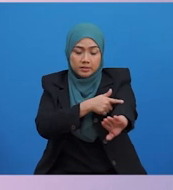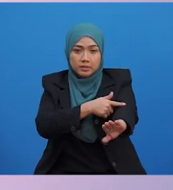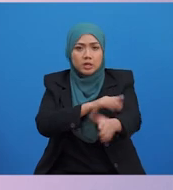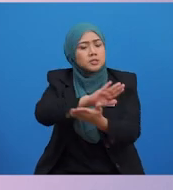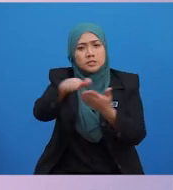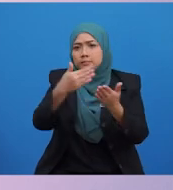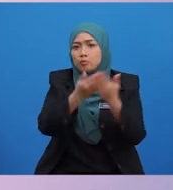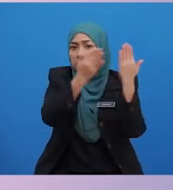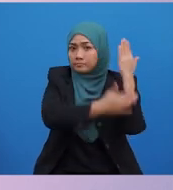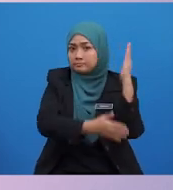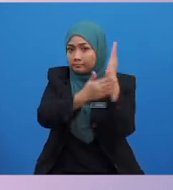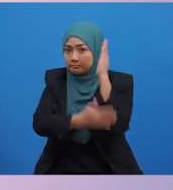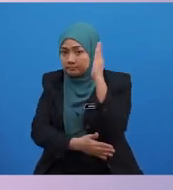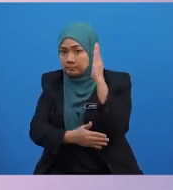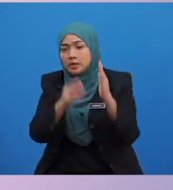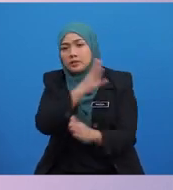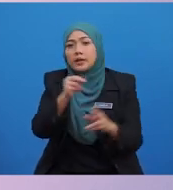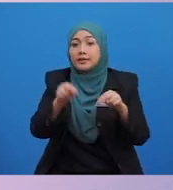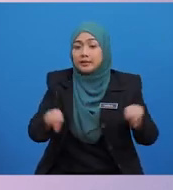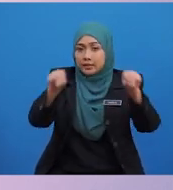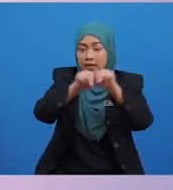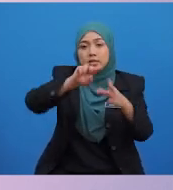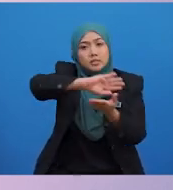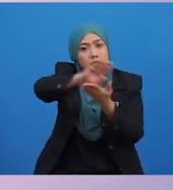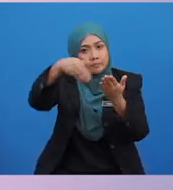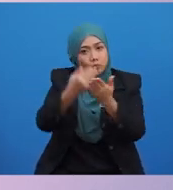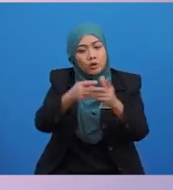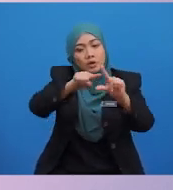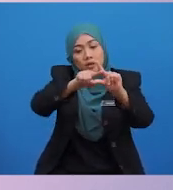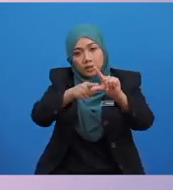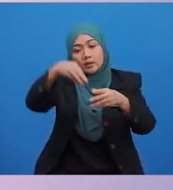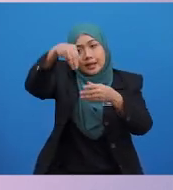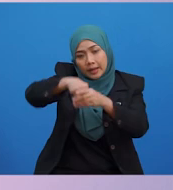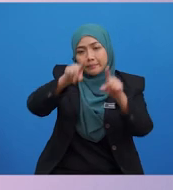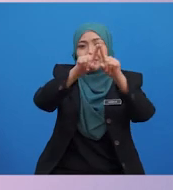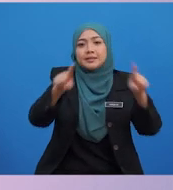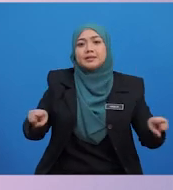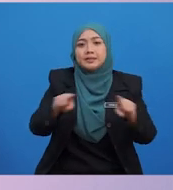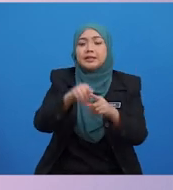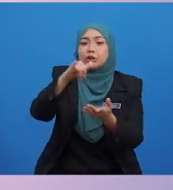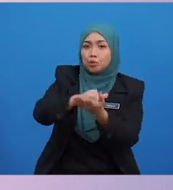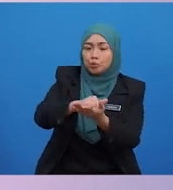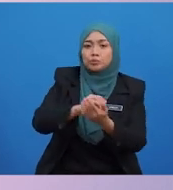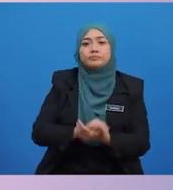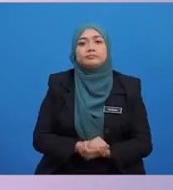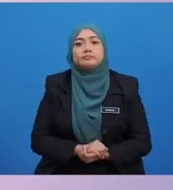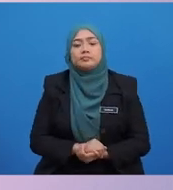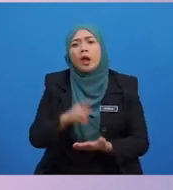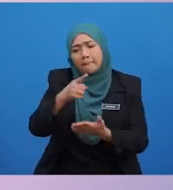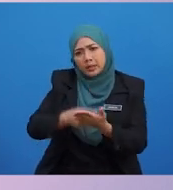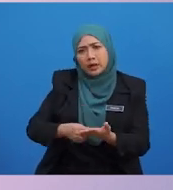semua Sisi dan nilai semua sudut dalam segitiga tersebut murid-murid